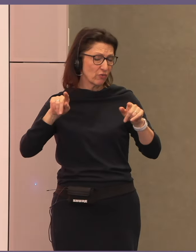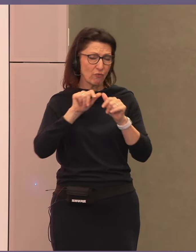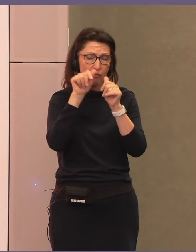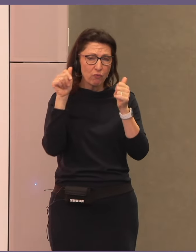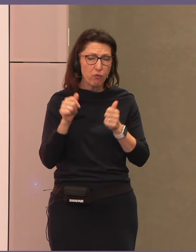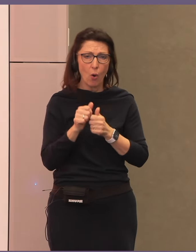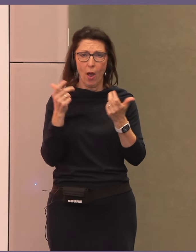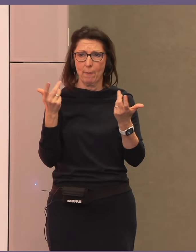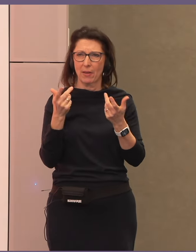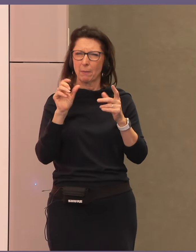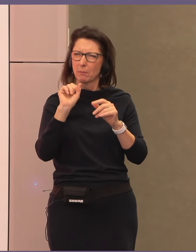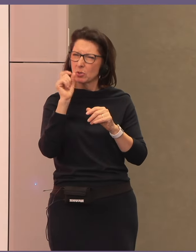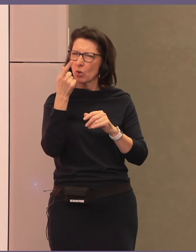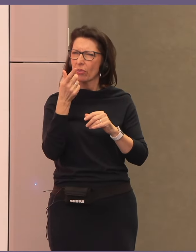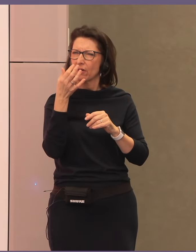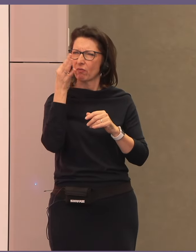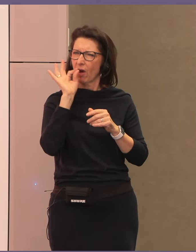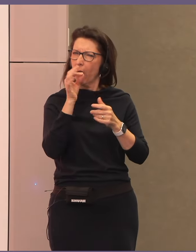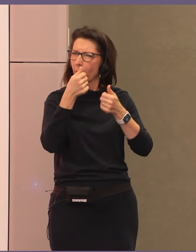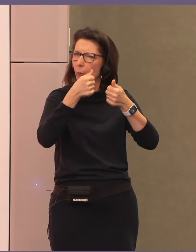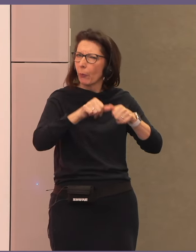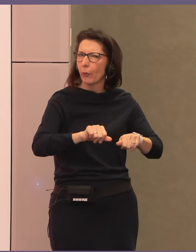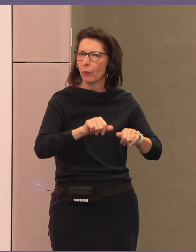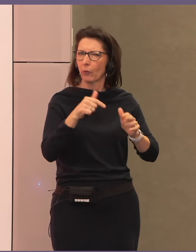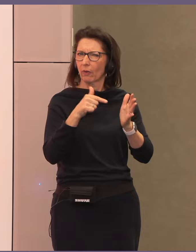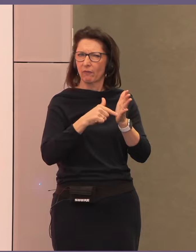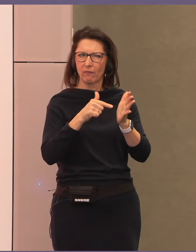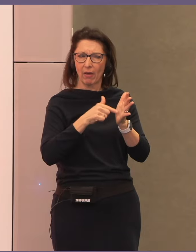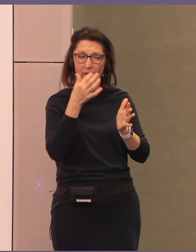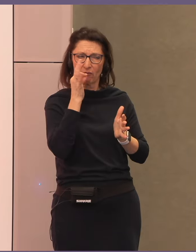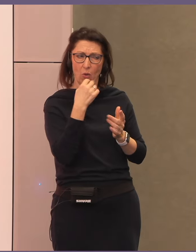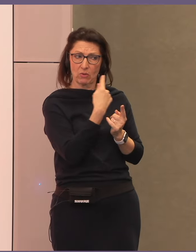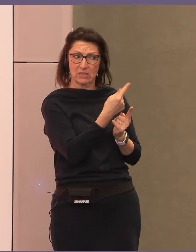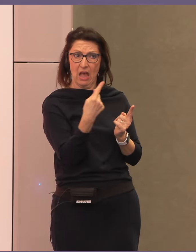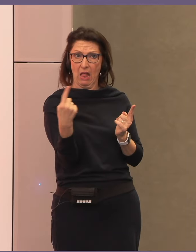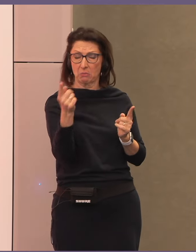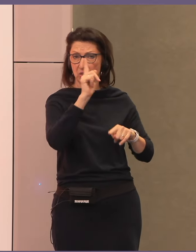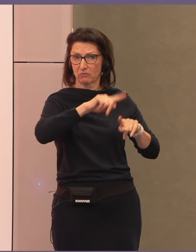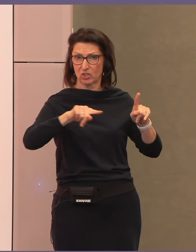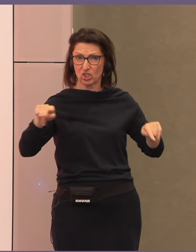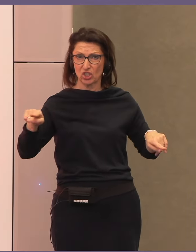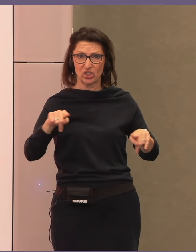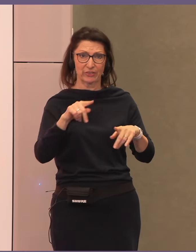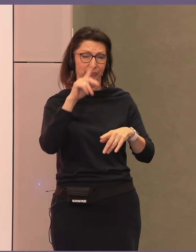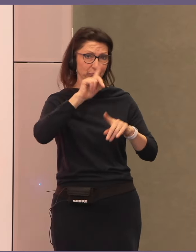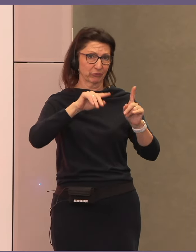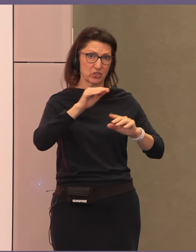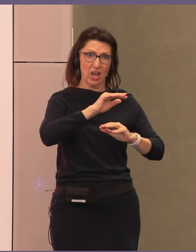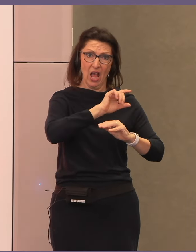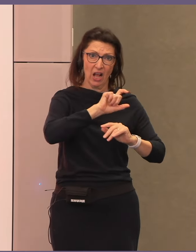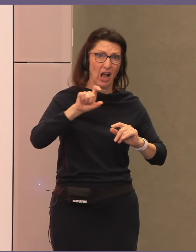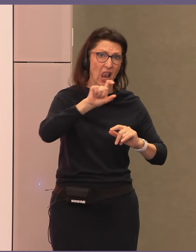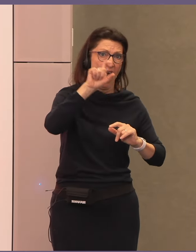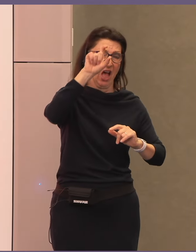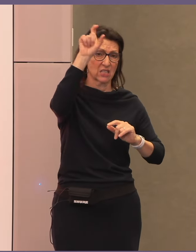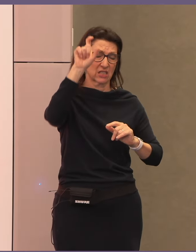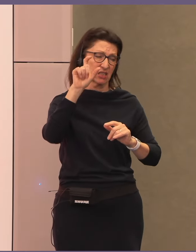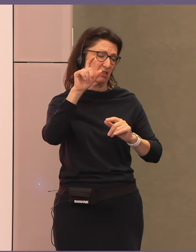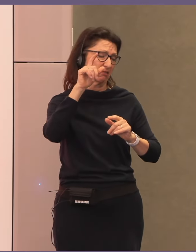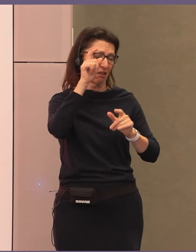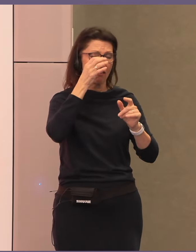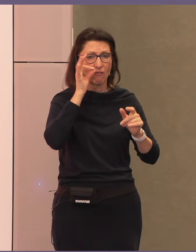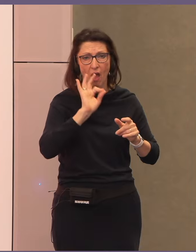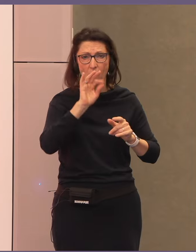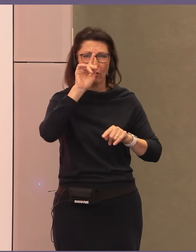gerade der Unterdrückung, denen Frauen aufgrund ihrer unterschiedlichen Klassenpositionen und Ethnie ausgesetzt sind,